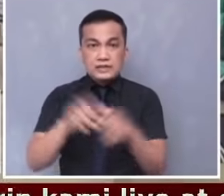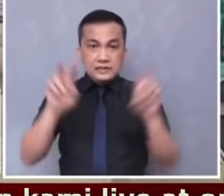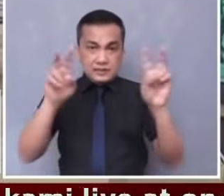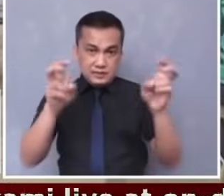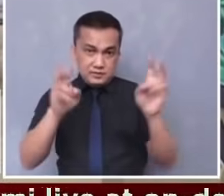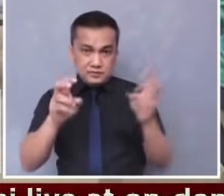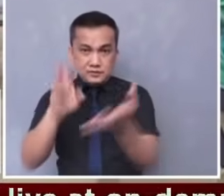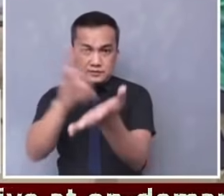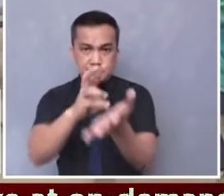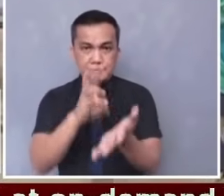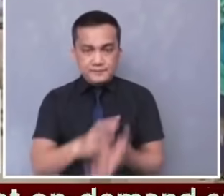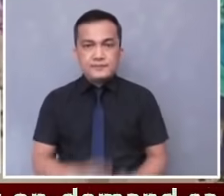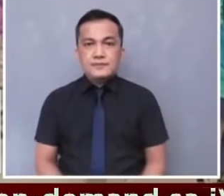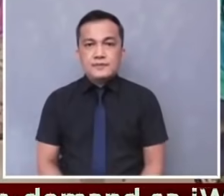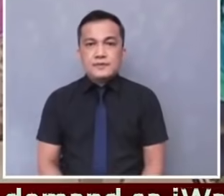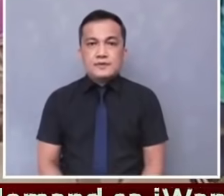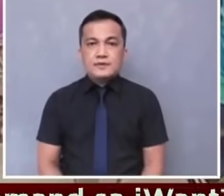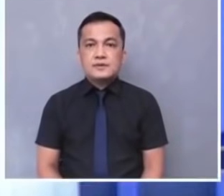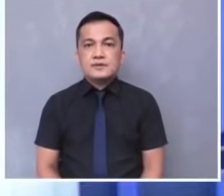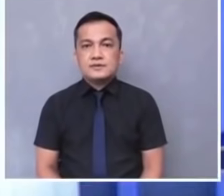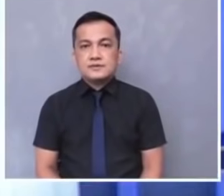lugar.